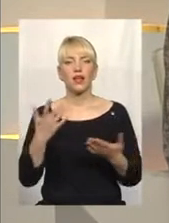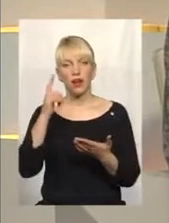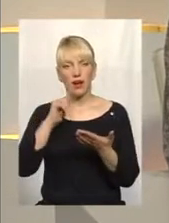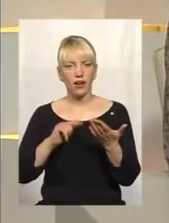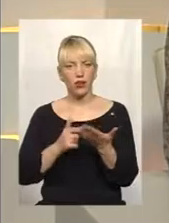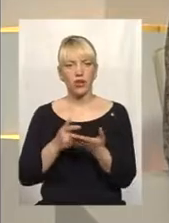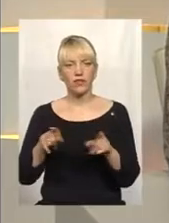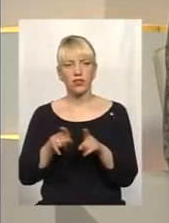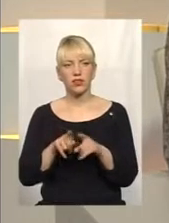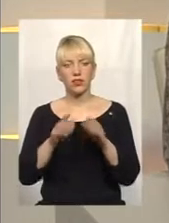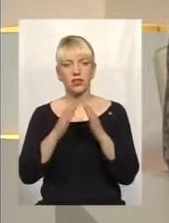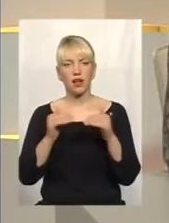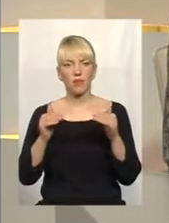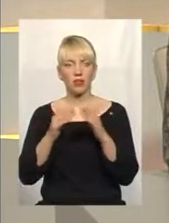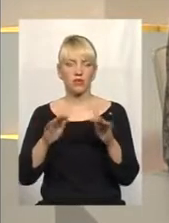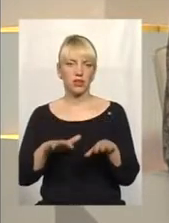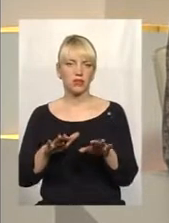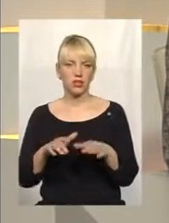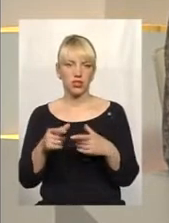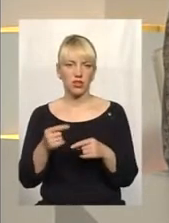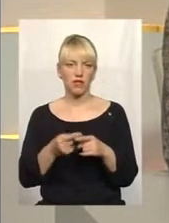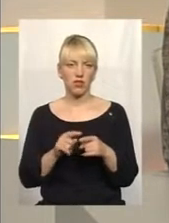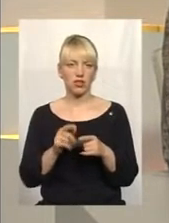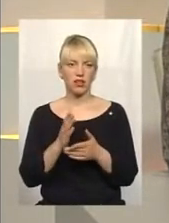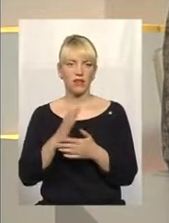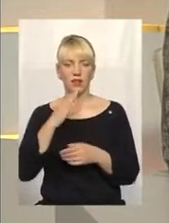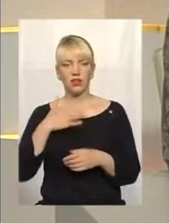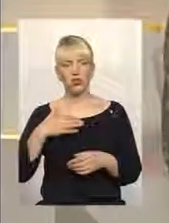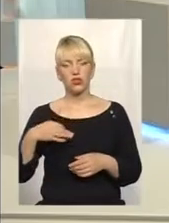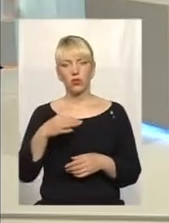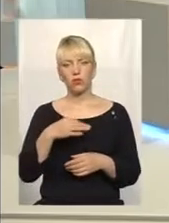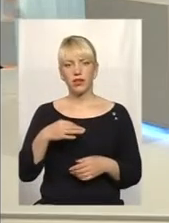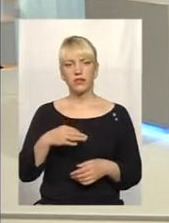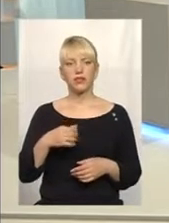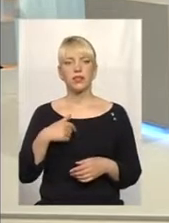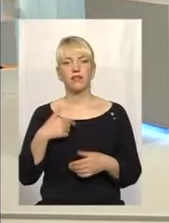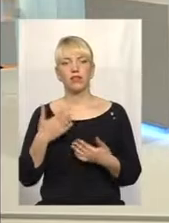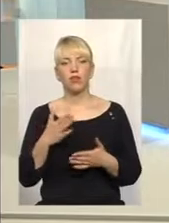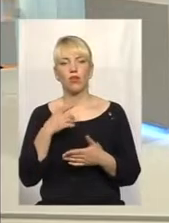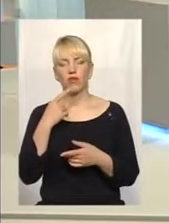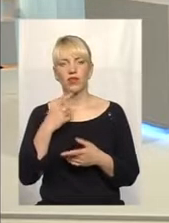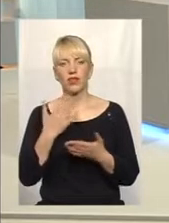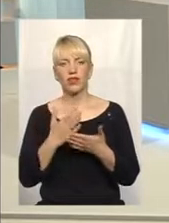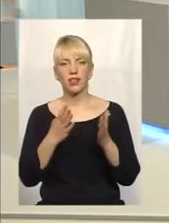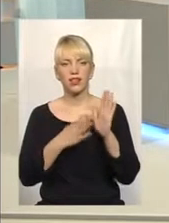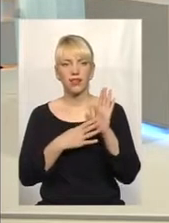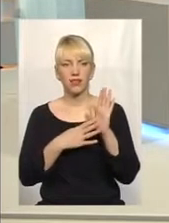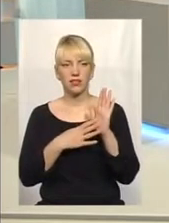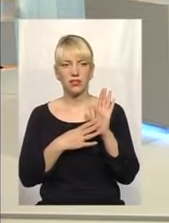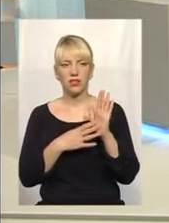от таких наметових містечок? Де вони є в нашій області? В нашій області, як я говорила, вже є таких